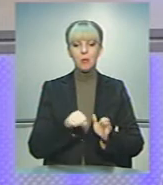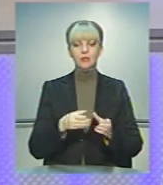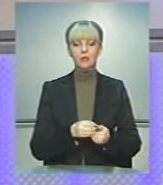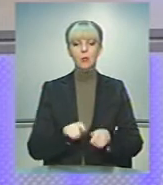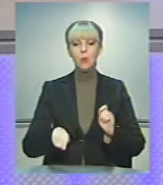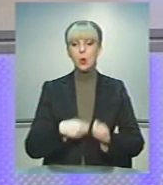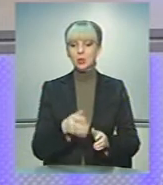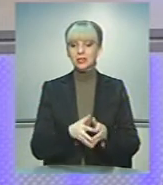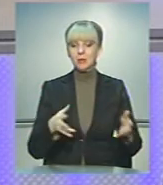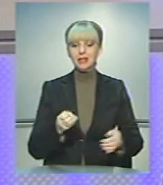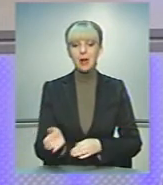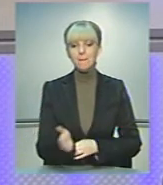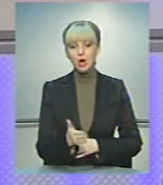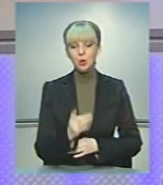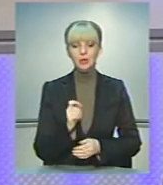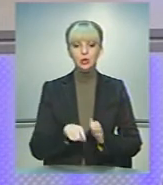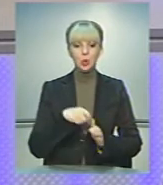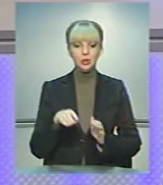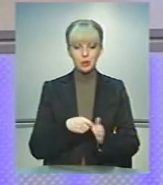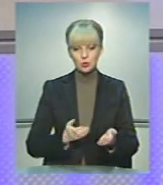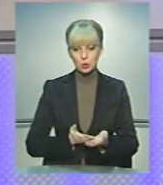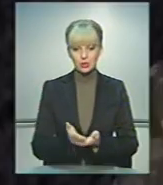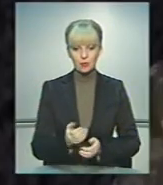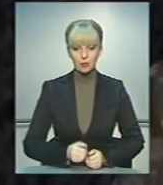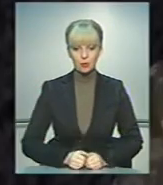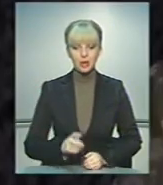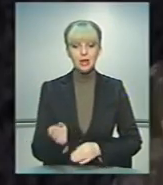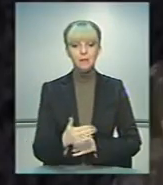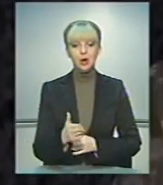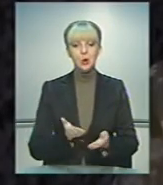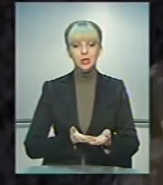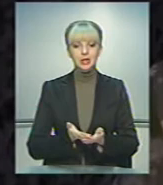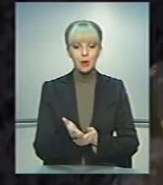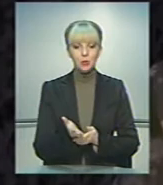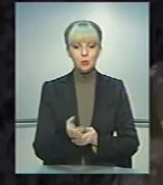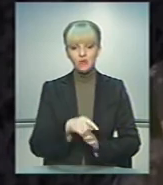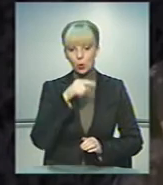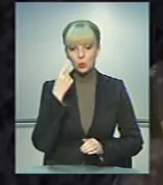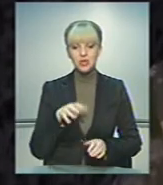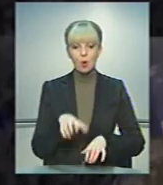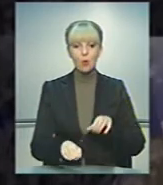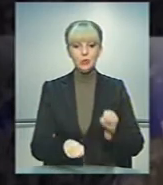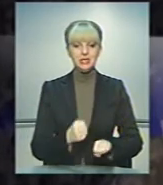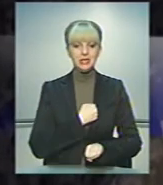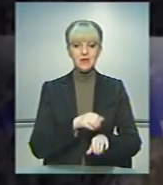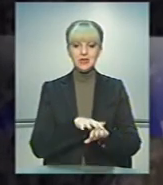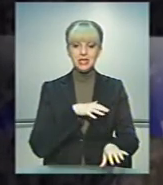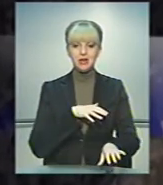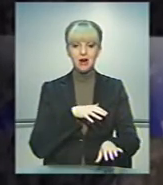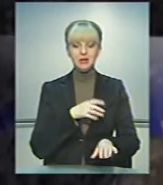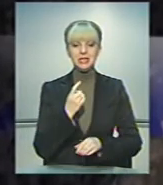порушували здебільшого на Маріупольському та Донецькому напрямку. На Маріупольському напрямку російсько-окупаційні війська